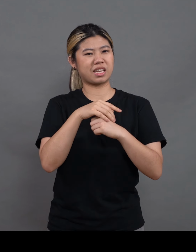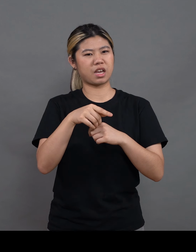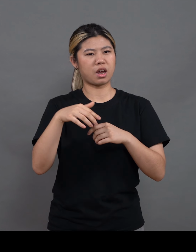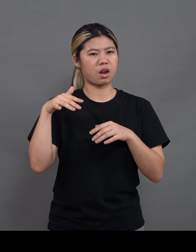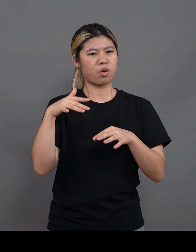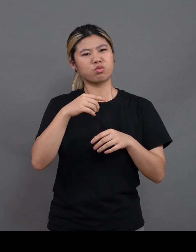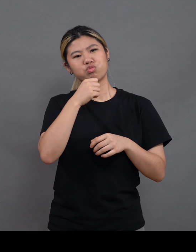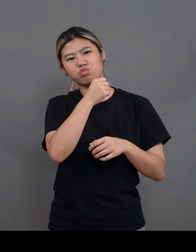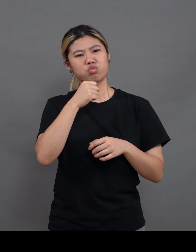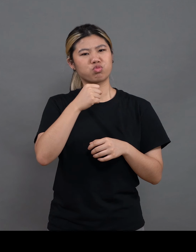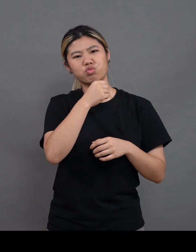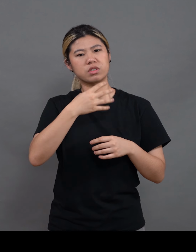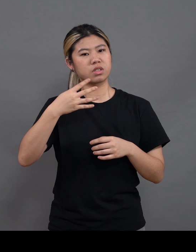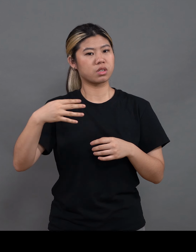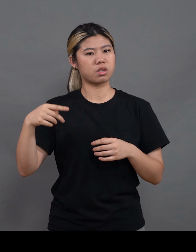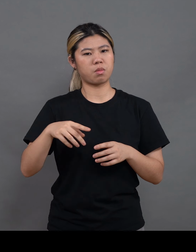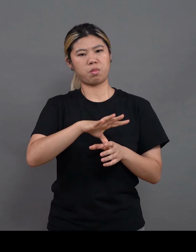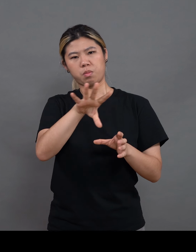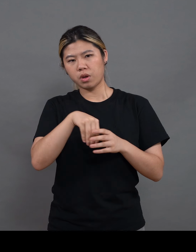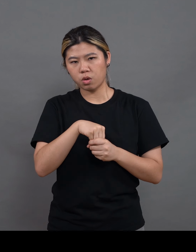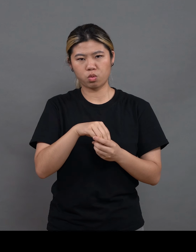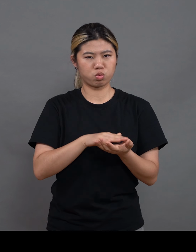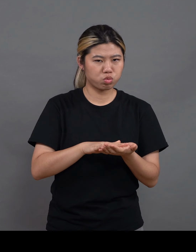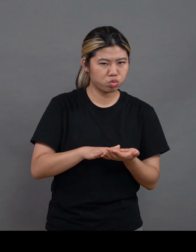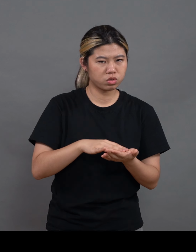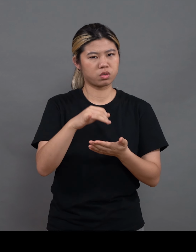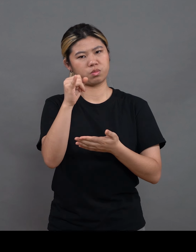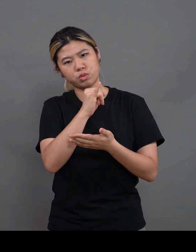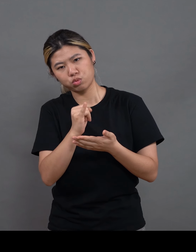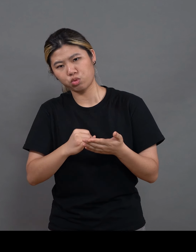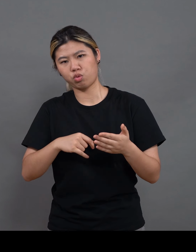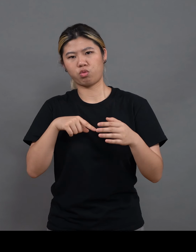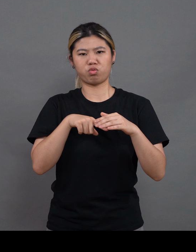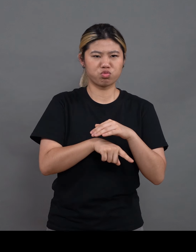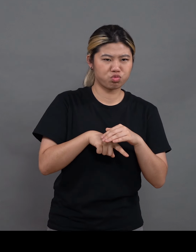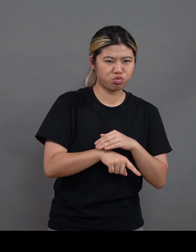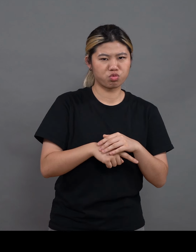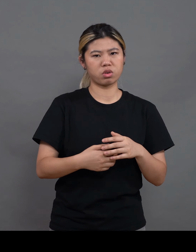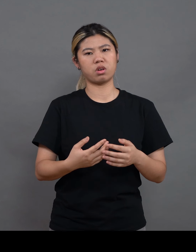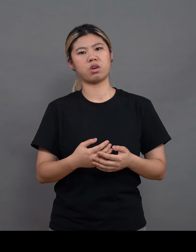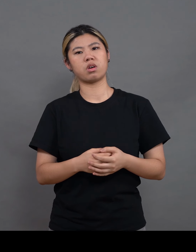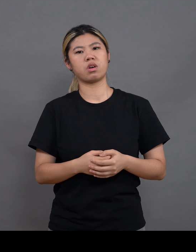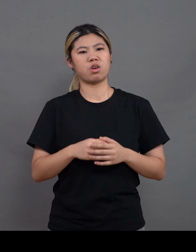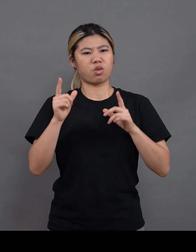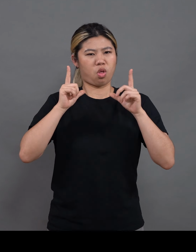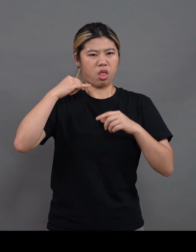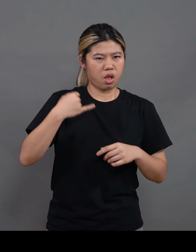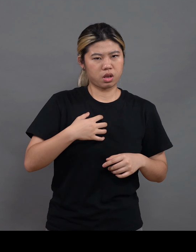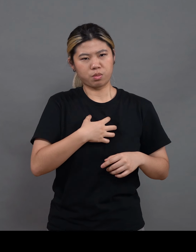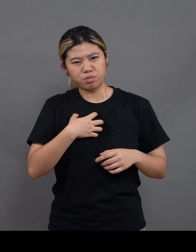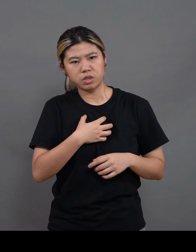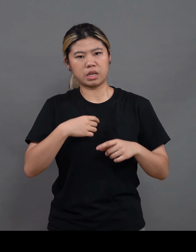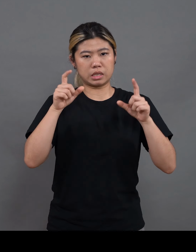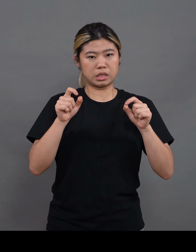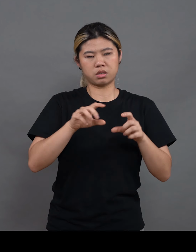吟诗，其实它里边包含了就是故事，有描述，有讽刺，也有它不可言